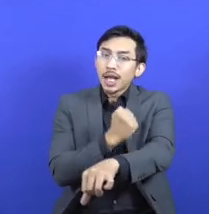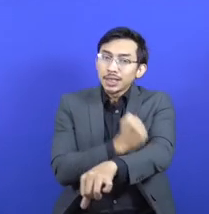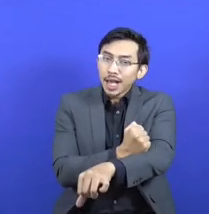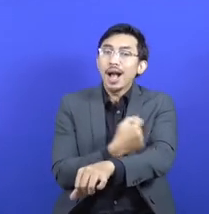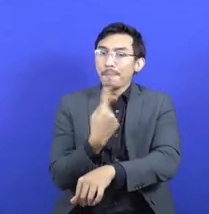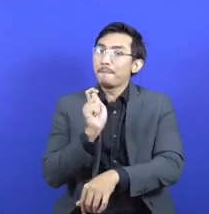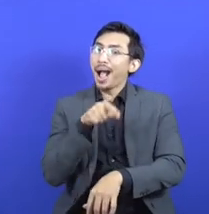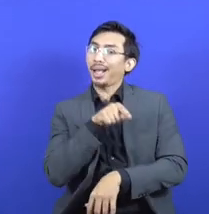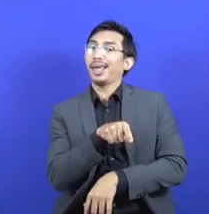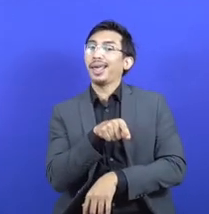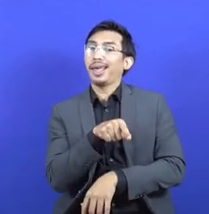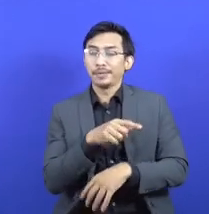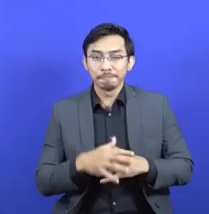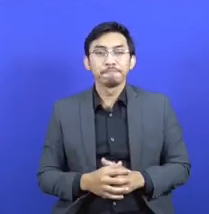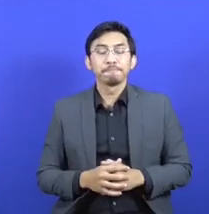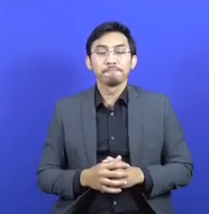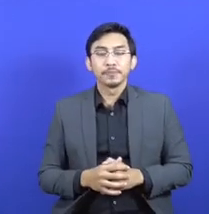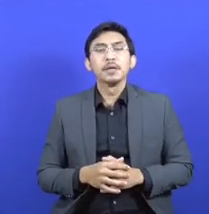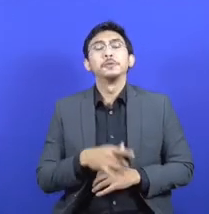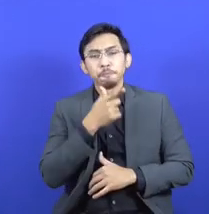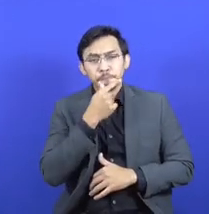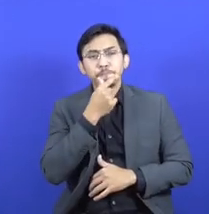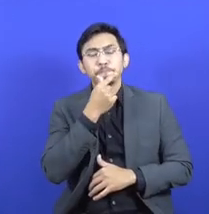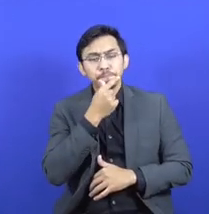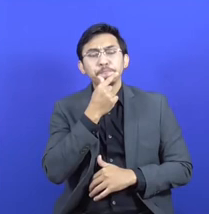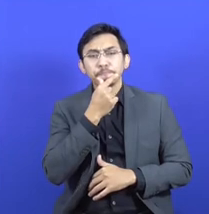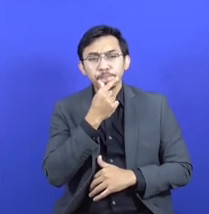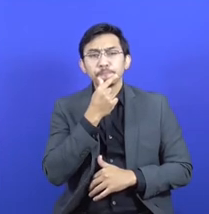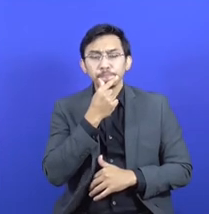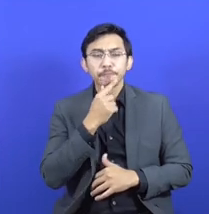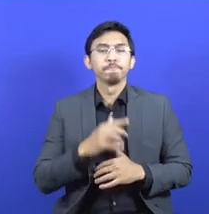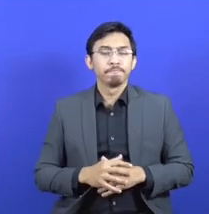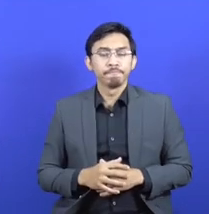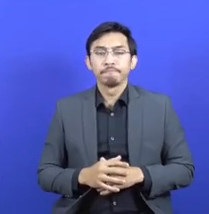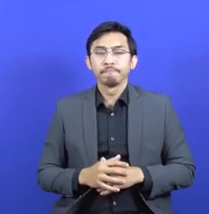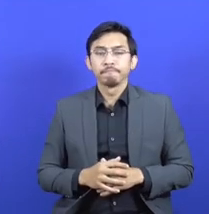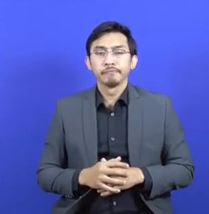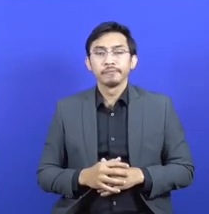ataupun komplain keluhan atas barang atau jasa yang kita gunakan.